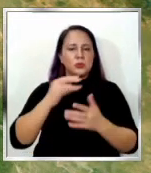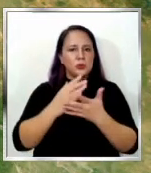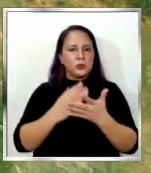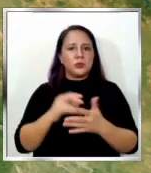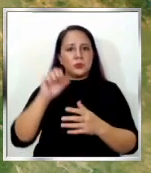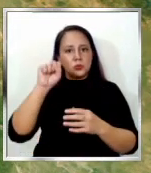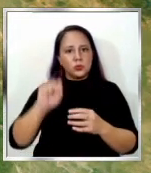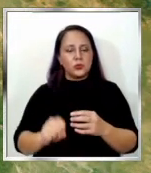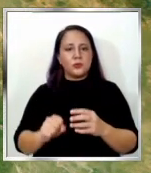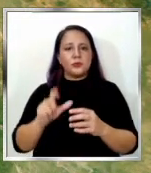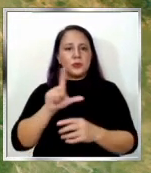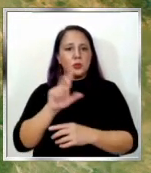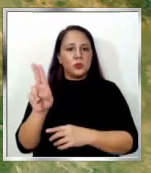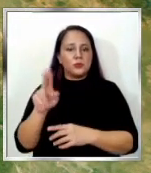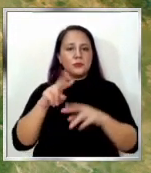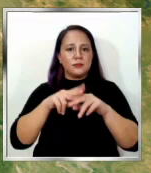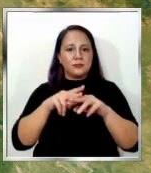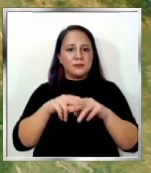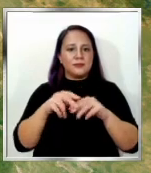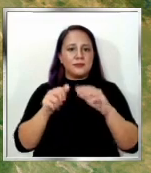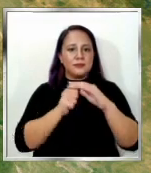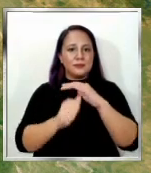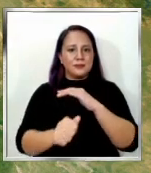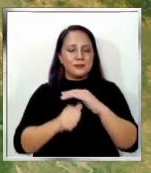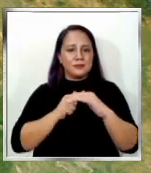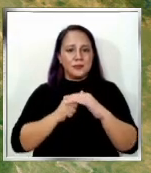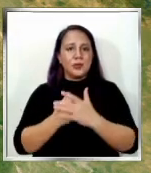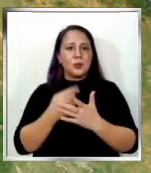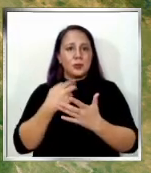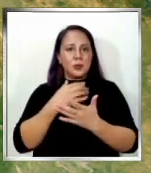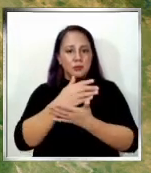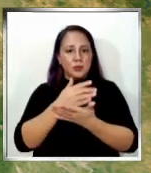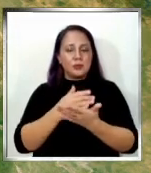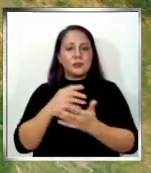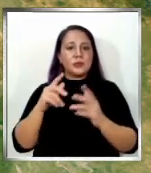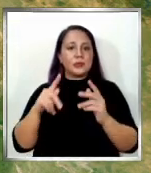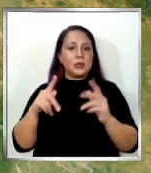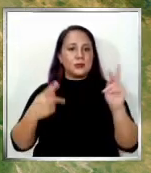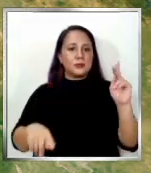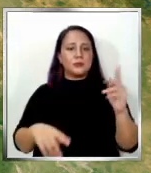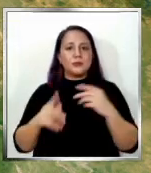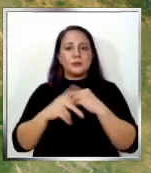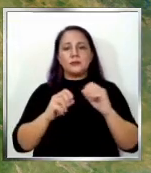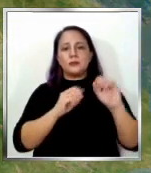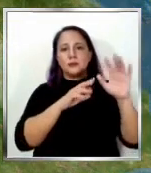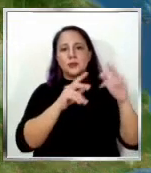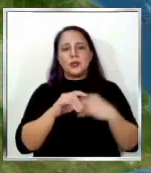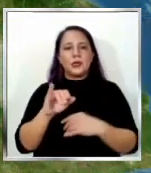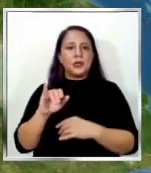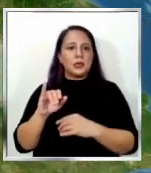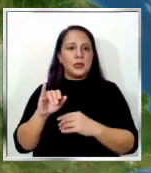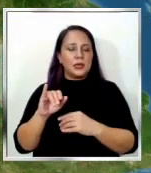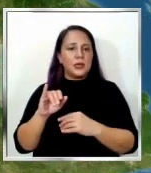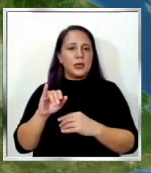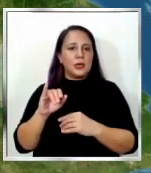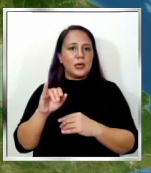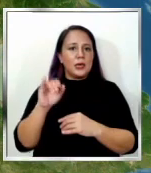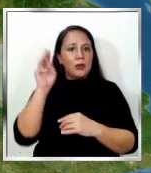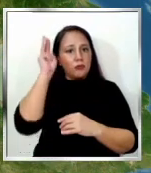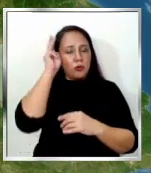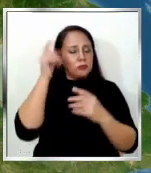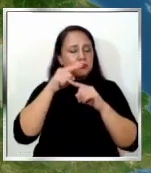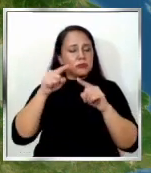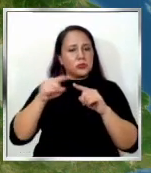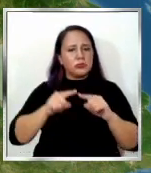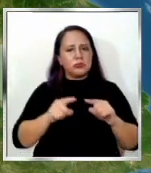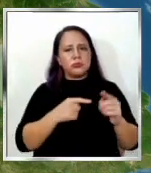Union, Pangasinan, Abra, natitirang bahagi ng Kalinga, Mountain Province, Ifugao, Benguet, lalabing bahagi ng Isabela, Quirino,